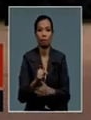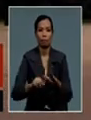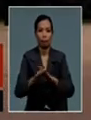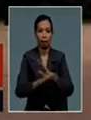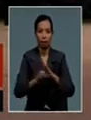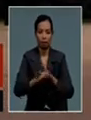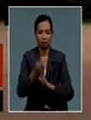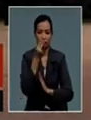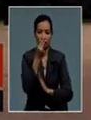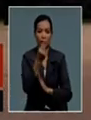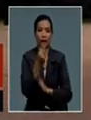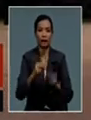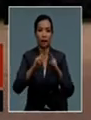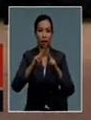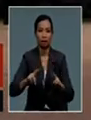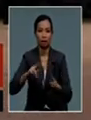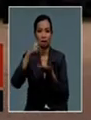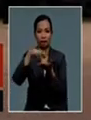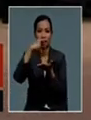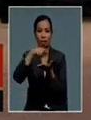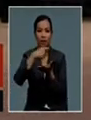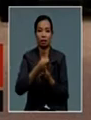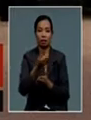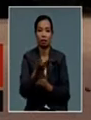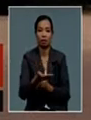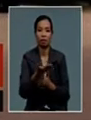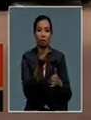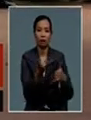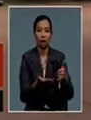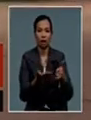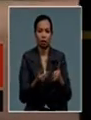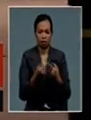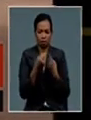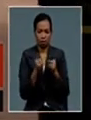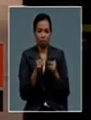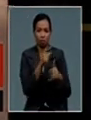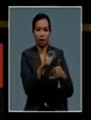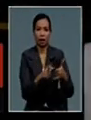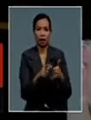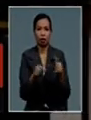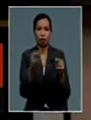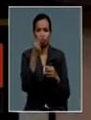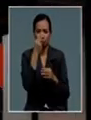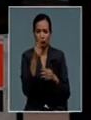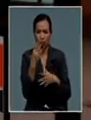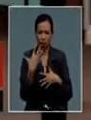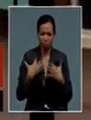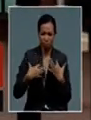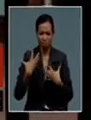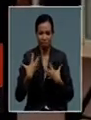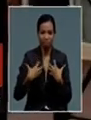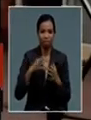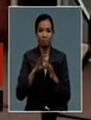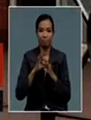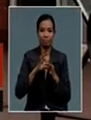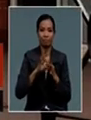ทั้งคู่ในร้านอาหารเนี่ยบอกว่านายสกริพาเนี่ยนะครับมีท่าทีแปลกแล้วก็ดูเหมือนกับว่ากระวนกระวายอย่างมากทีเดีย